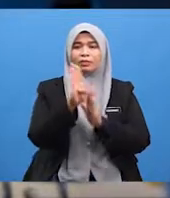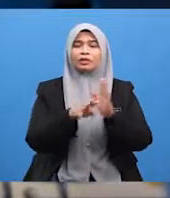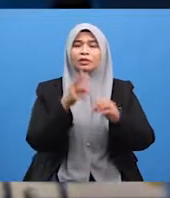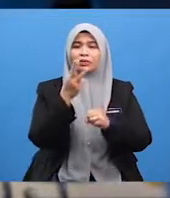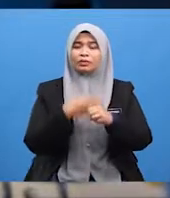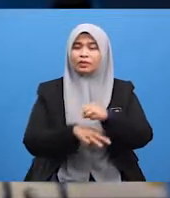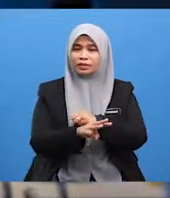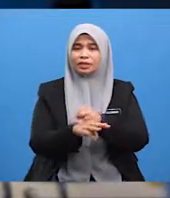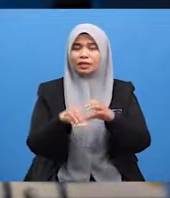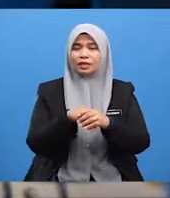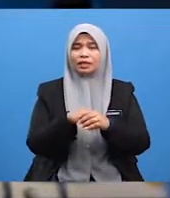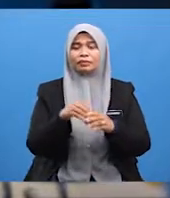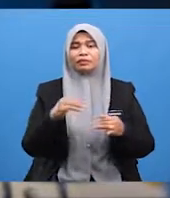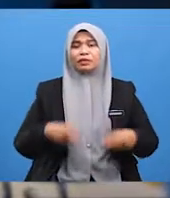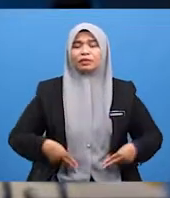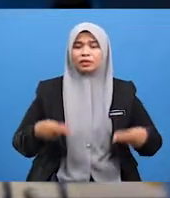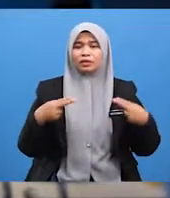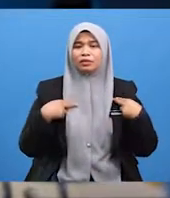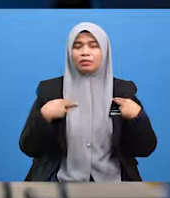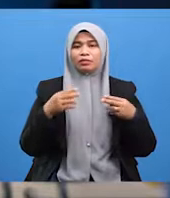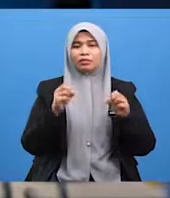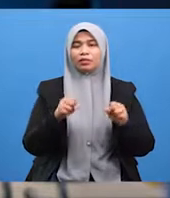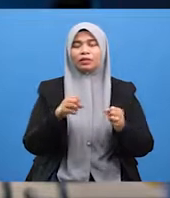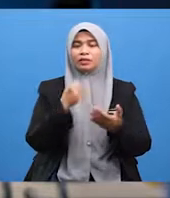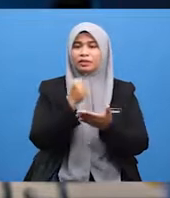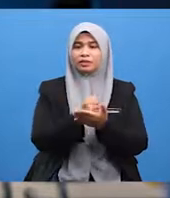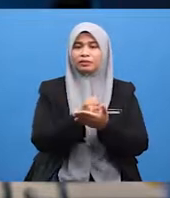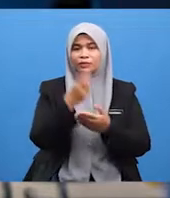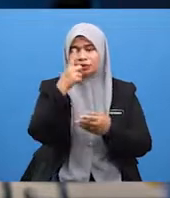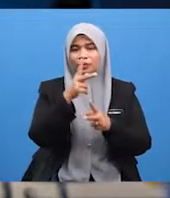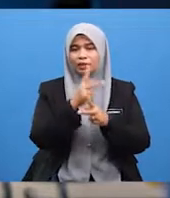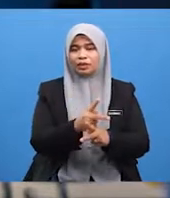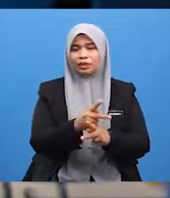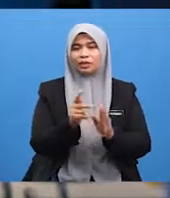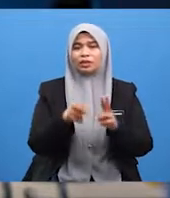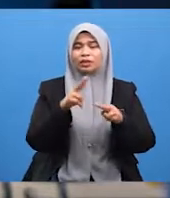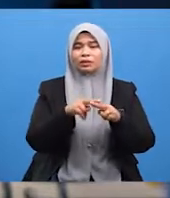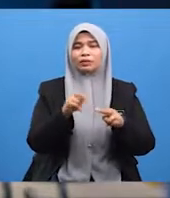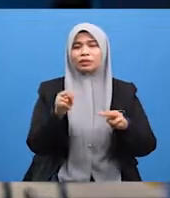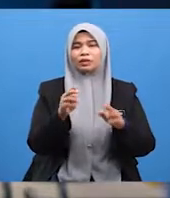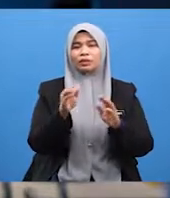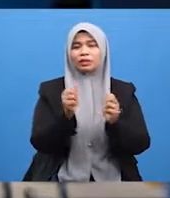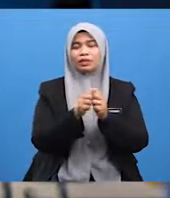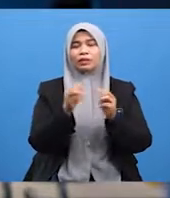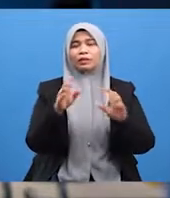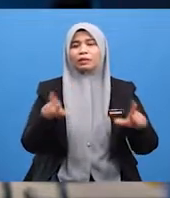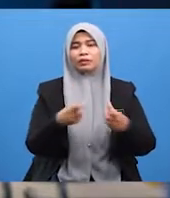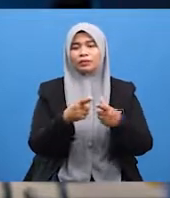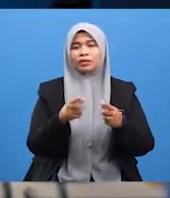Berwawasan dalam kehidupan melibatkan jaminan untuk mengekalkan kedudukan dengan